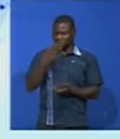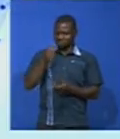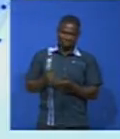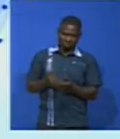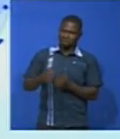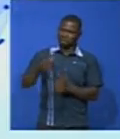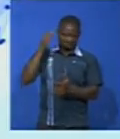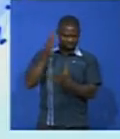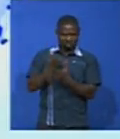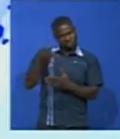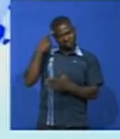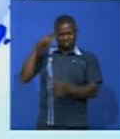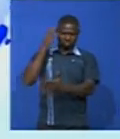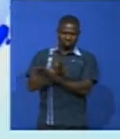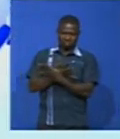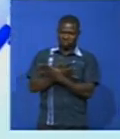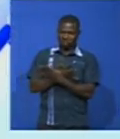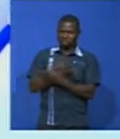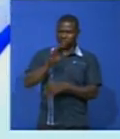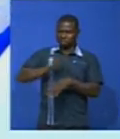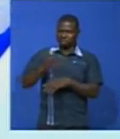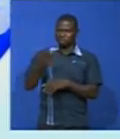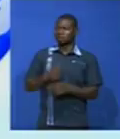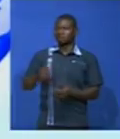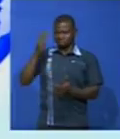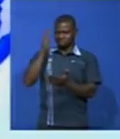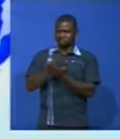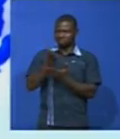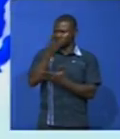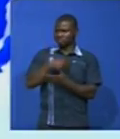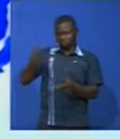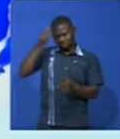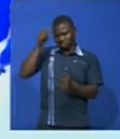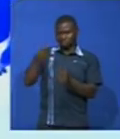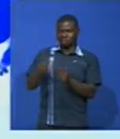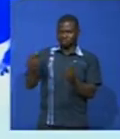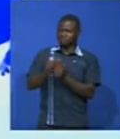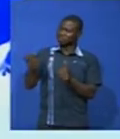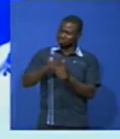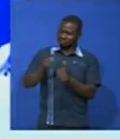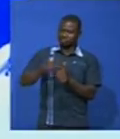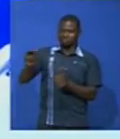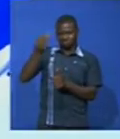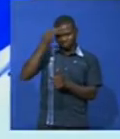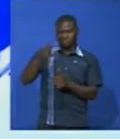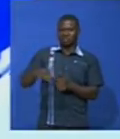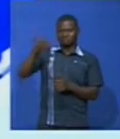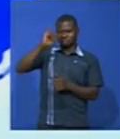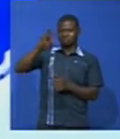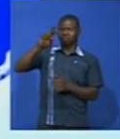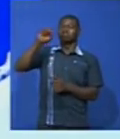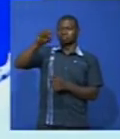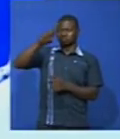menace surgit après l'annulation d'un accord signé par le premier ministre israélien qui prévoyait la réinstallation de 16 000 migrants